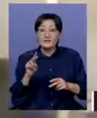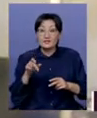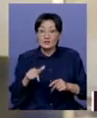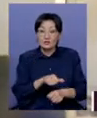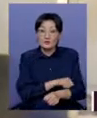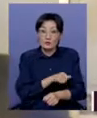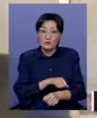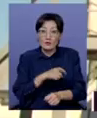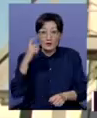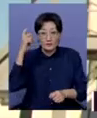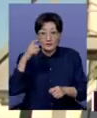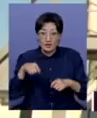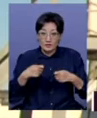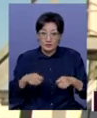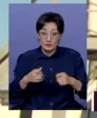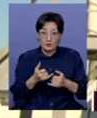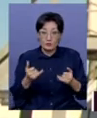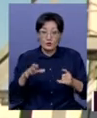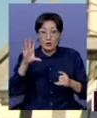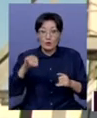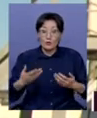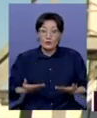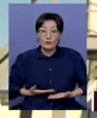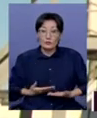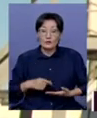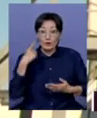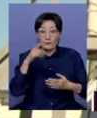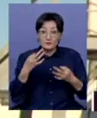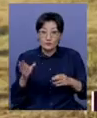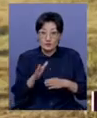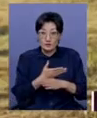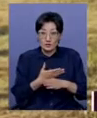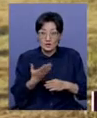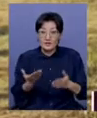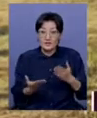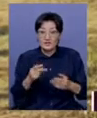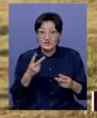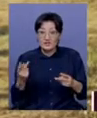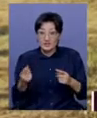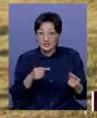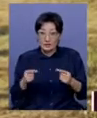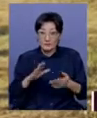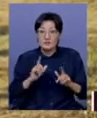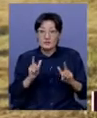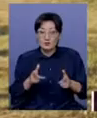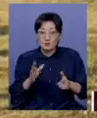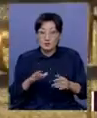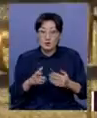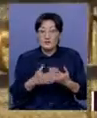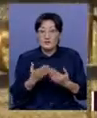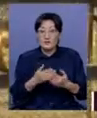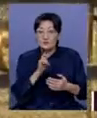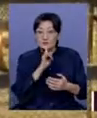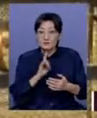есірткімен психотроптық зат саудалаған үшін өмір бойына бас бостандығынан айырылып отыр. Егер шарт 2 жақпен ратификацияланса, сотталған